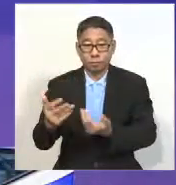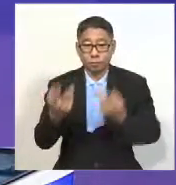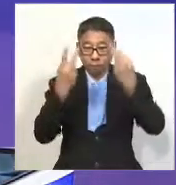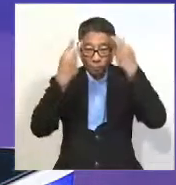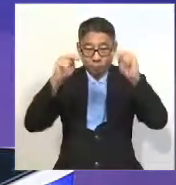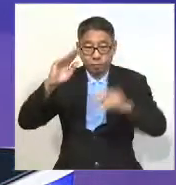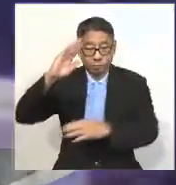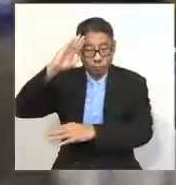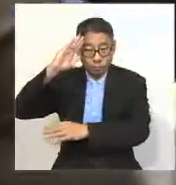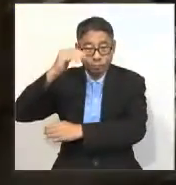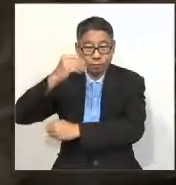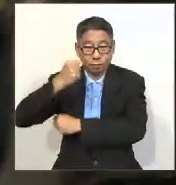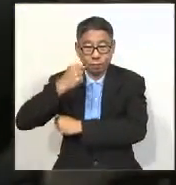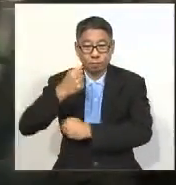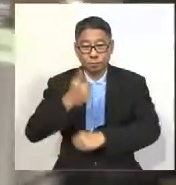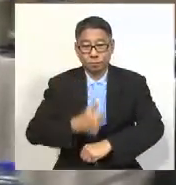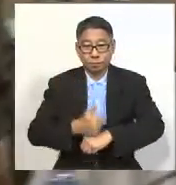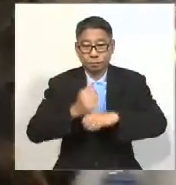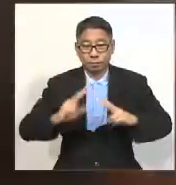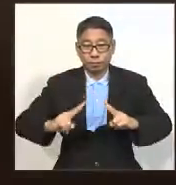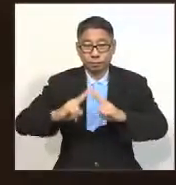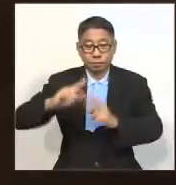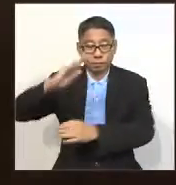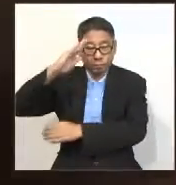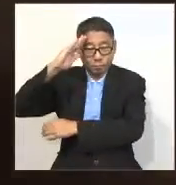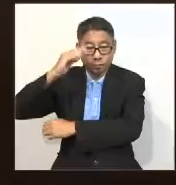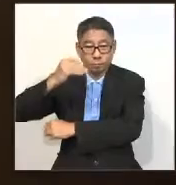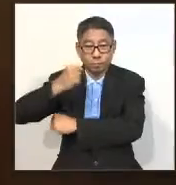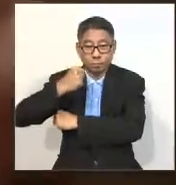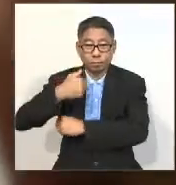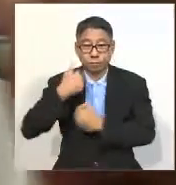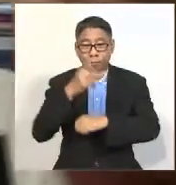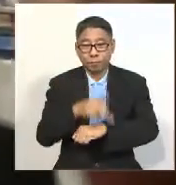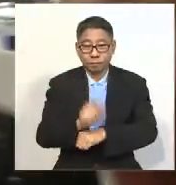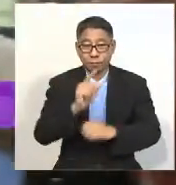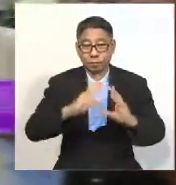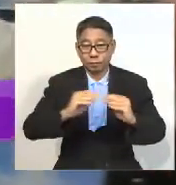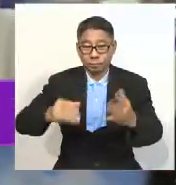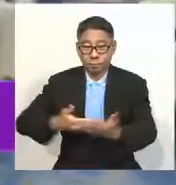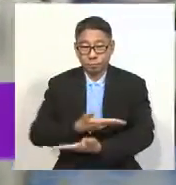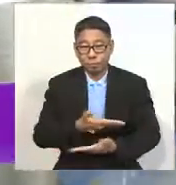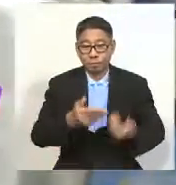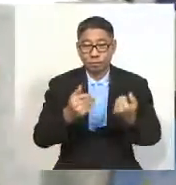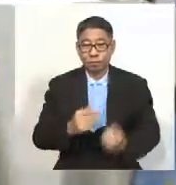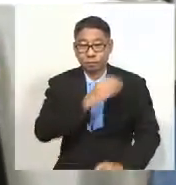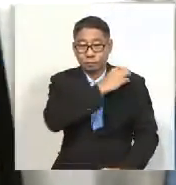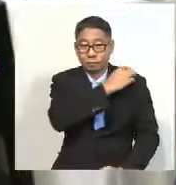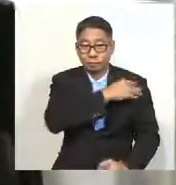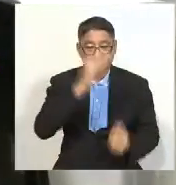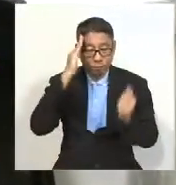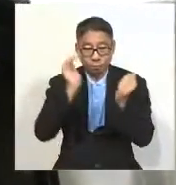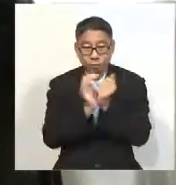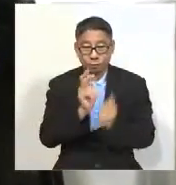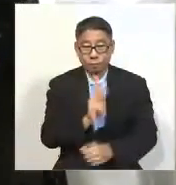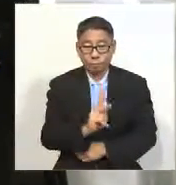พลเอกประยุทธ์จันทร์โอชานายกรัฐมนตรีและรัฐมนตรีว่าการกระทรวงกลาโหมเป็นประธานการประชุมคณะกรรมการข้าราชการตำร